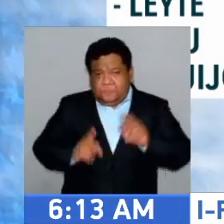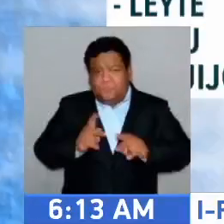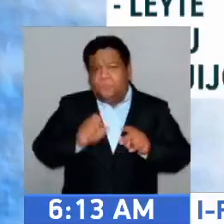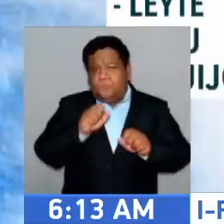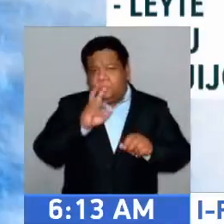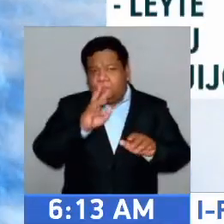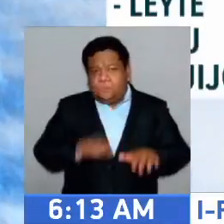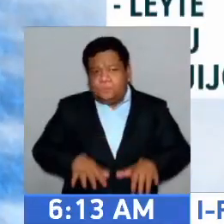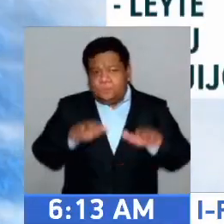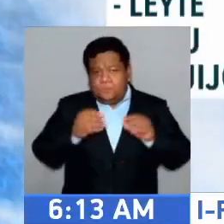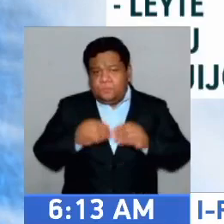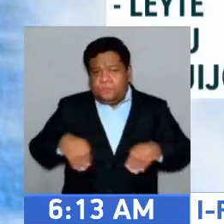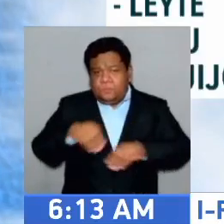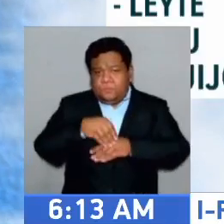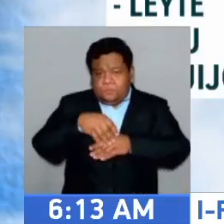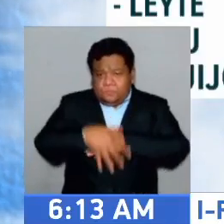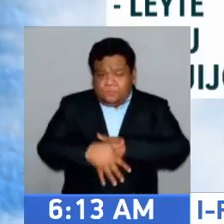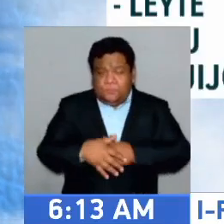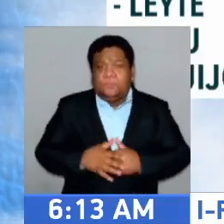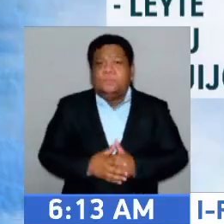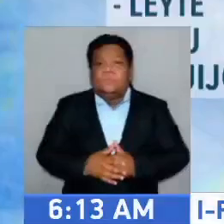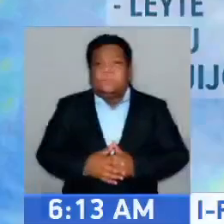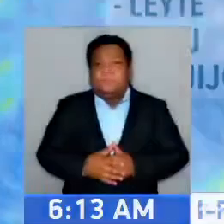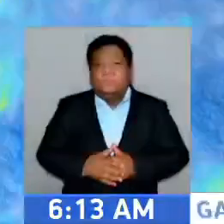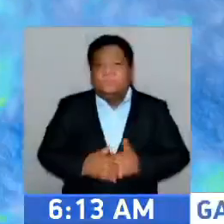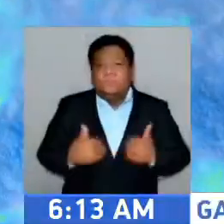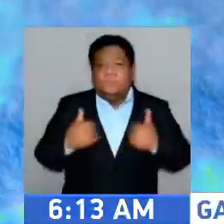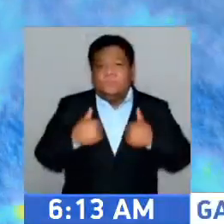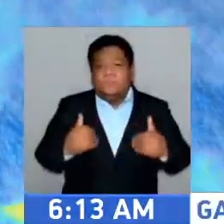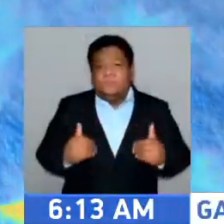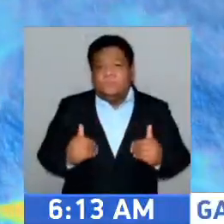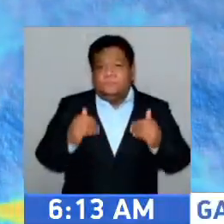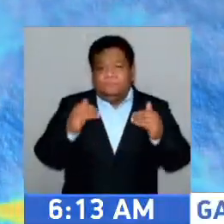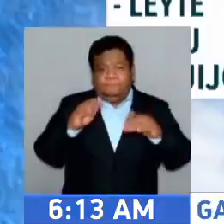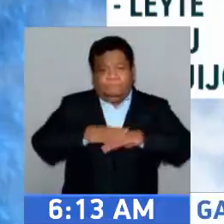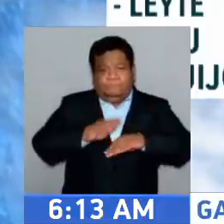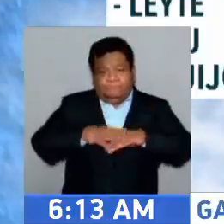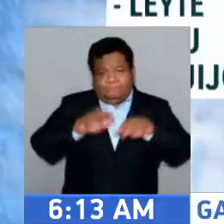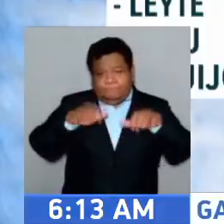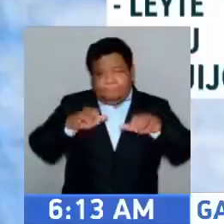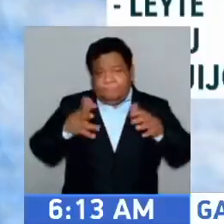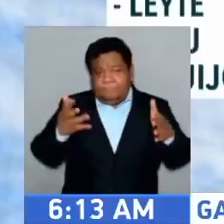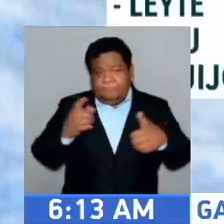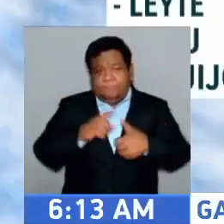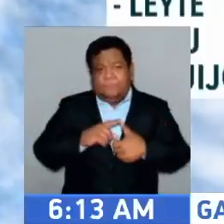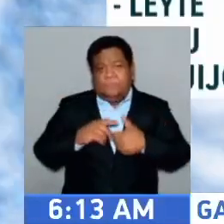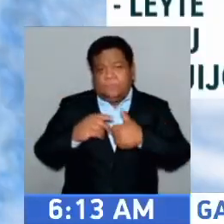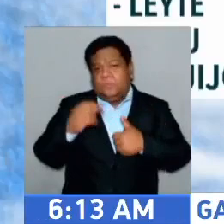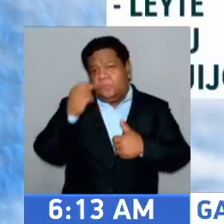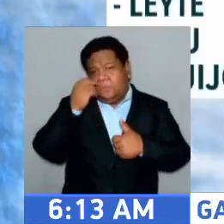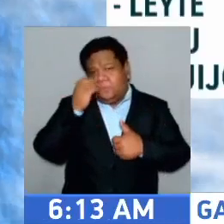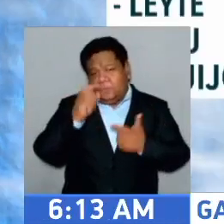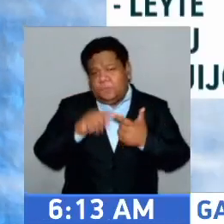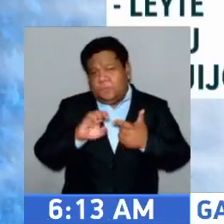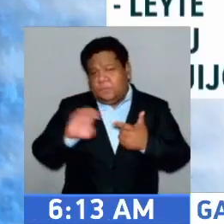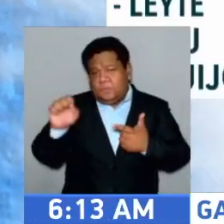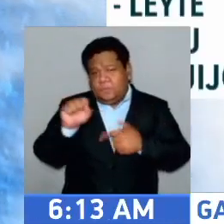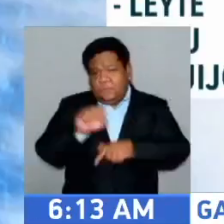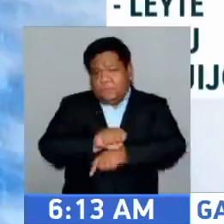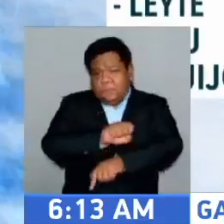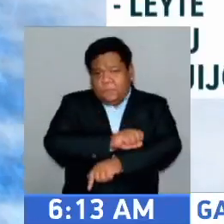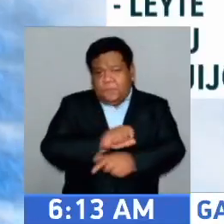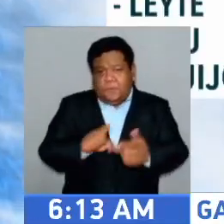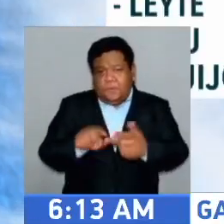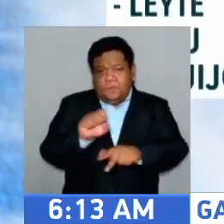doon. Isinailalim naman sa rainfall advisory ang Negros Oriental, Eastern Samar, Samar, Biliran, Leyte, Cebu at